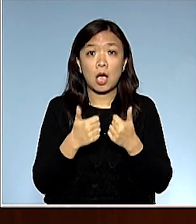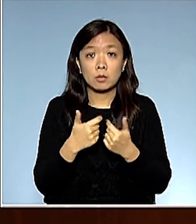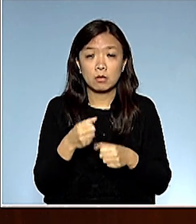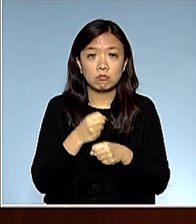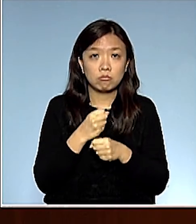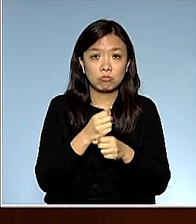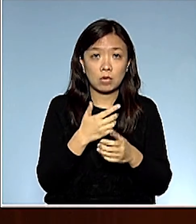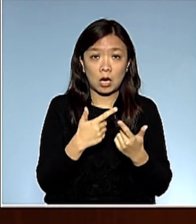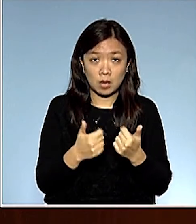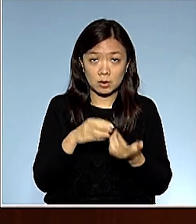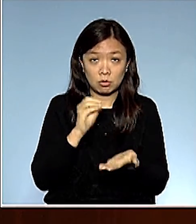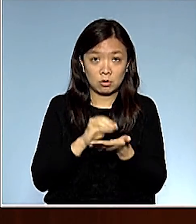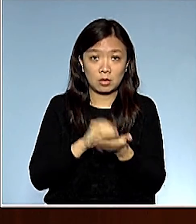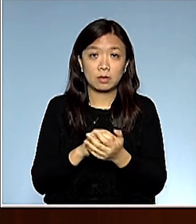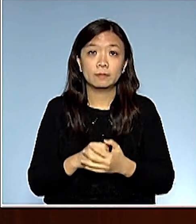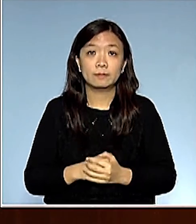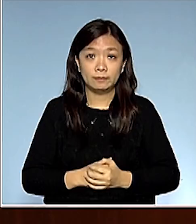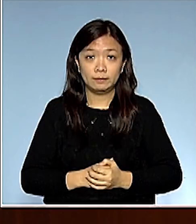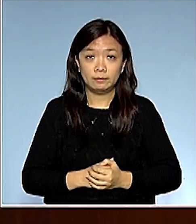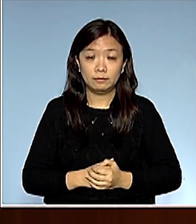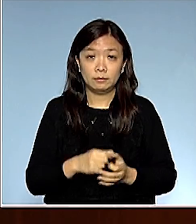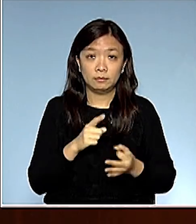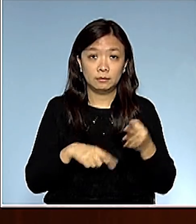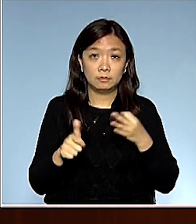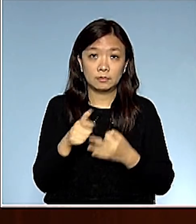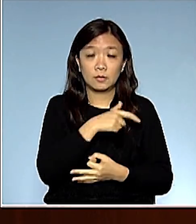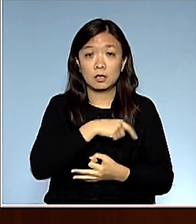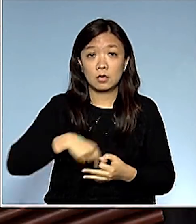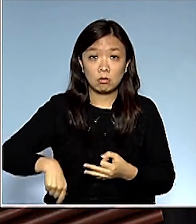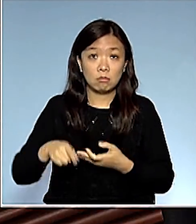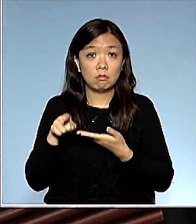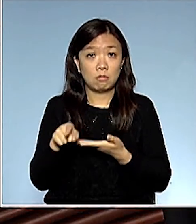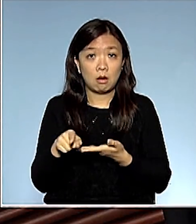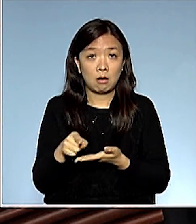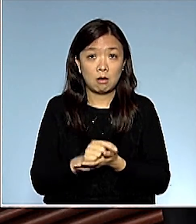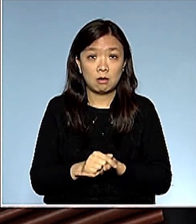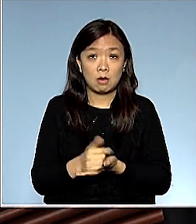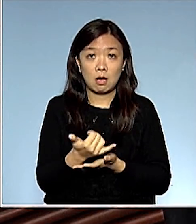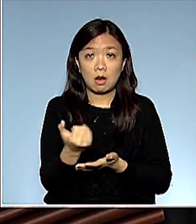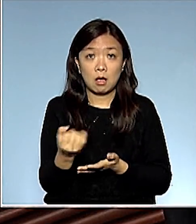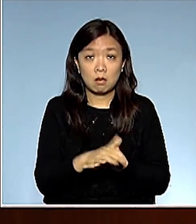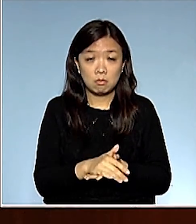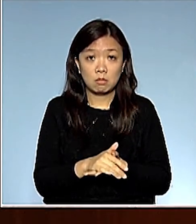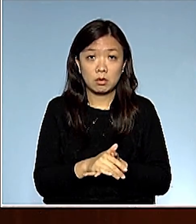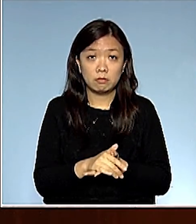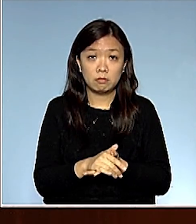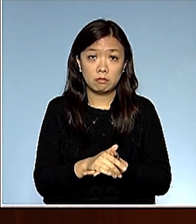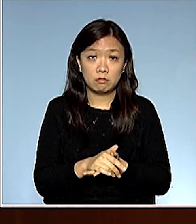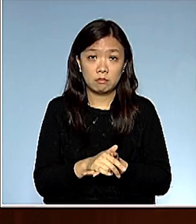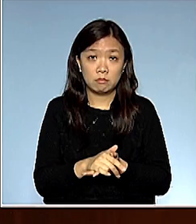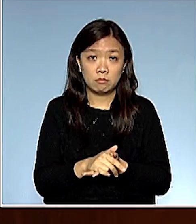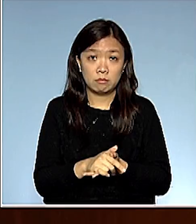決定。謝偉俊議員，你是否是指明是冒